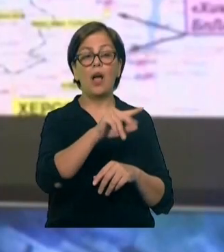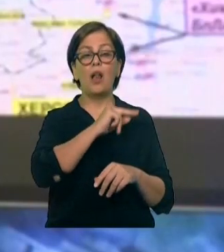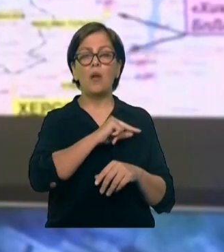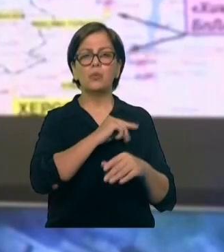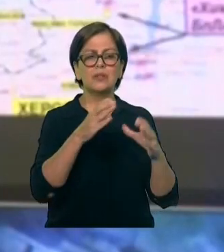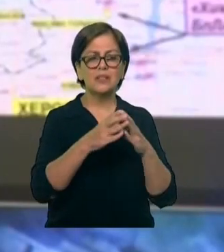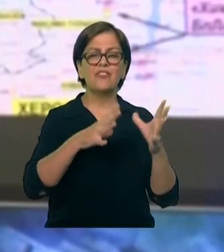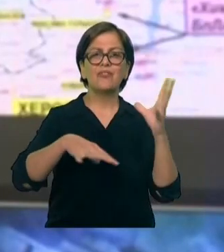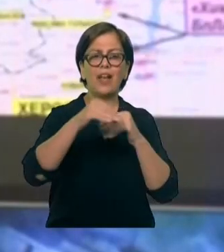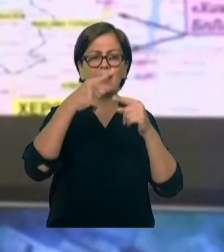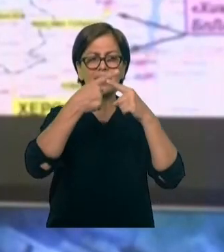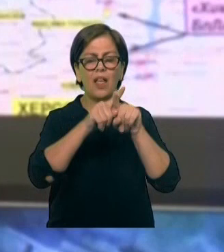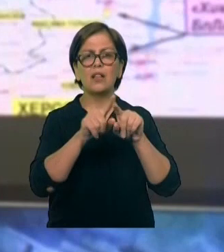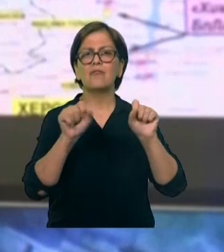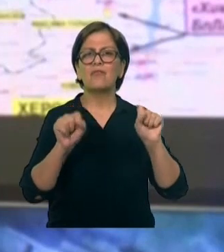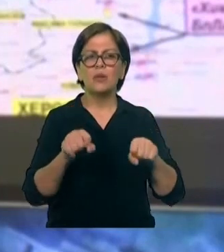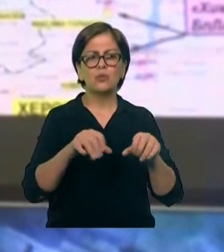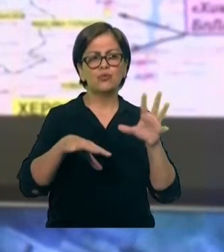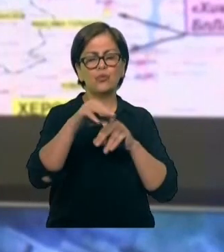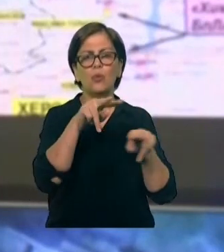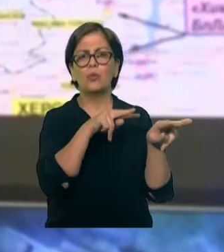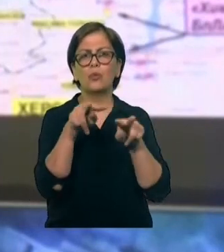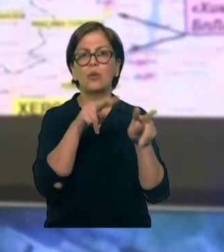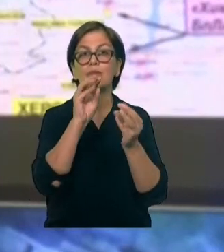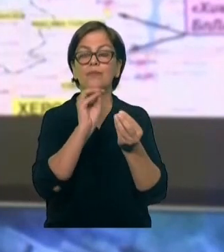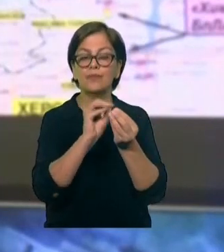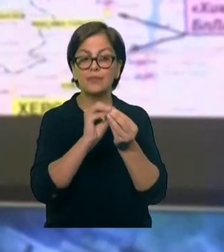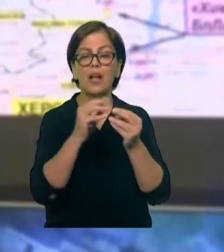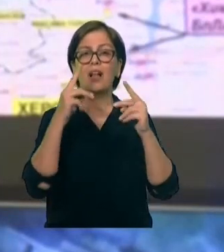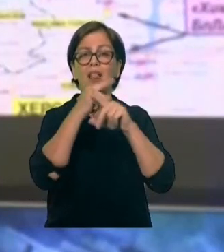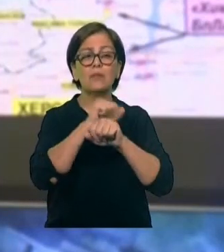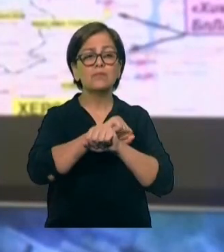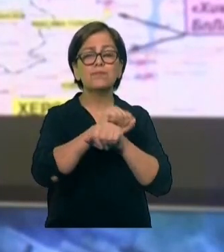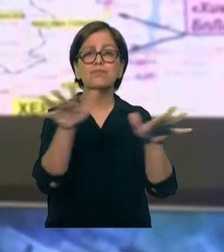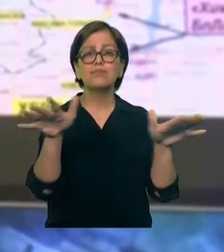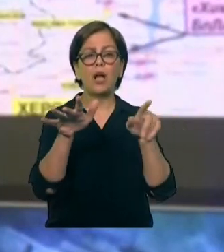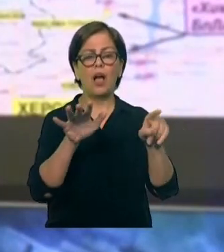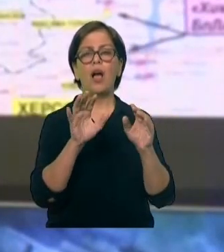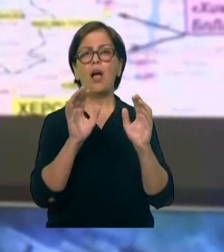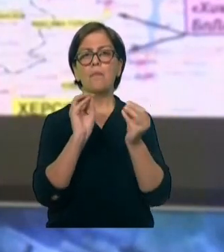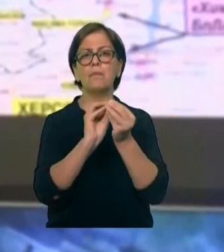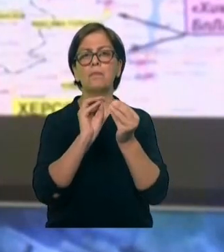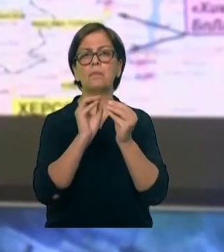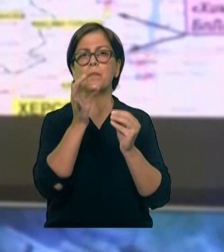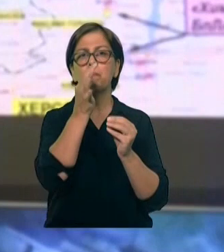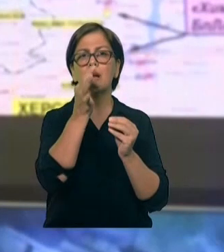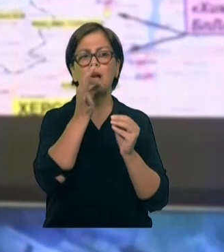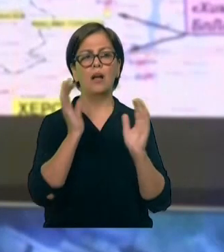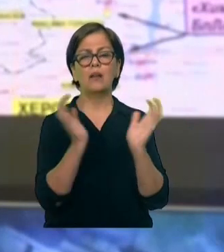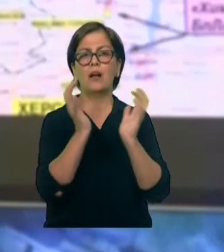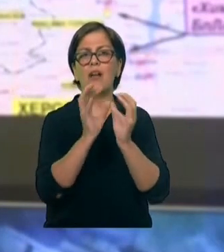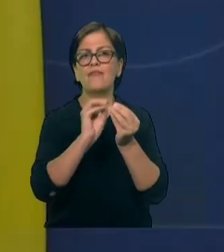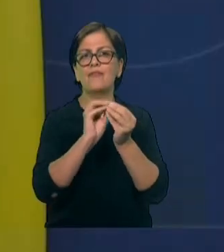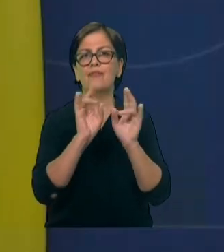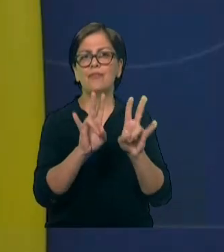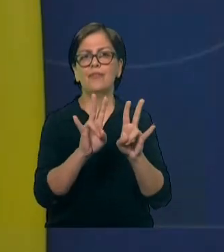texniki vəziyyəti və fasiləsiz işləməsinə nəzarəti davam etdirir. Radiasiya vəziyyəti normal olaraq qalır. Radiasiya obstanovka